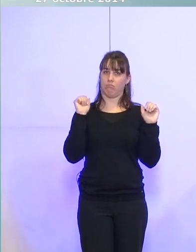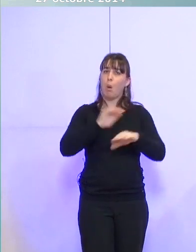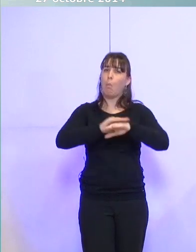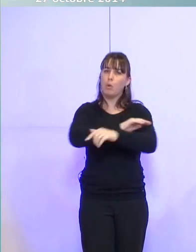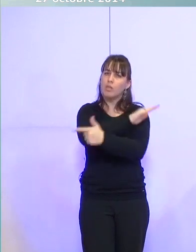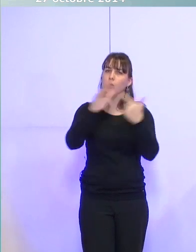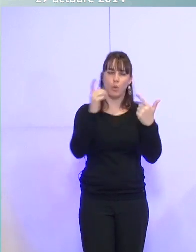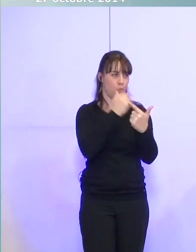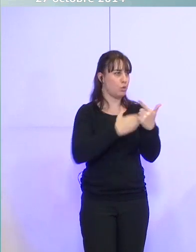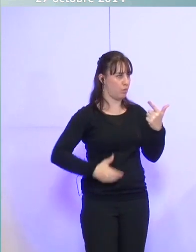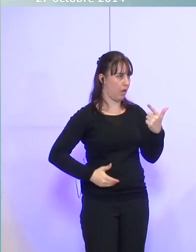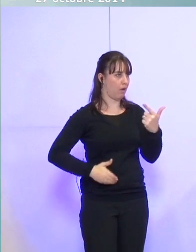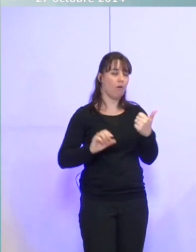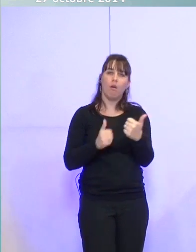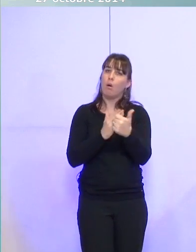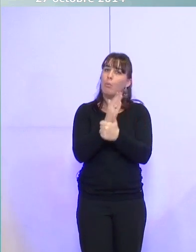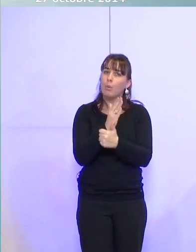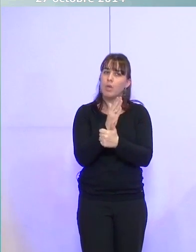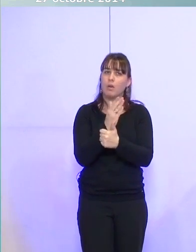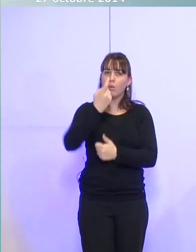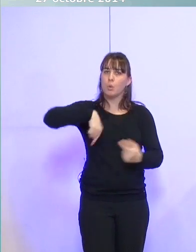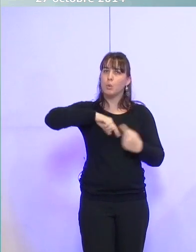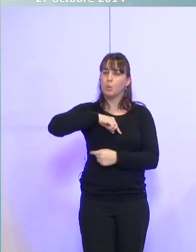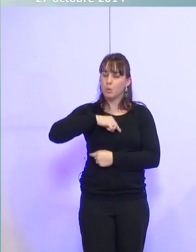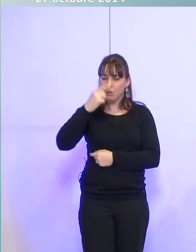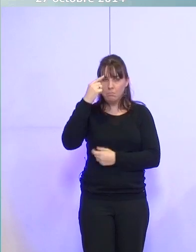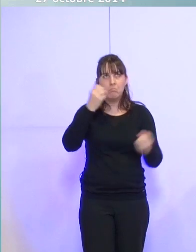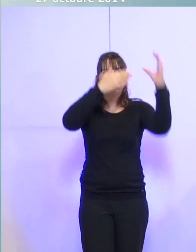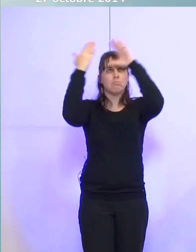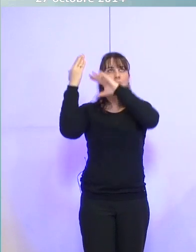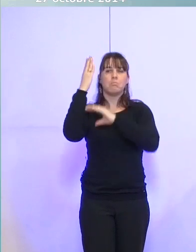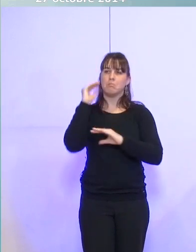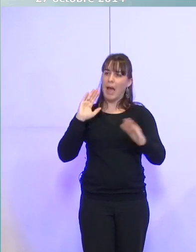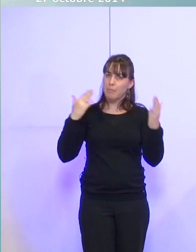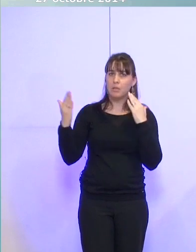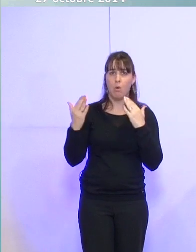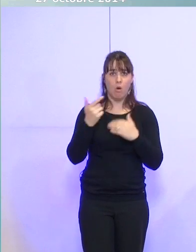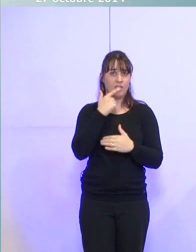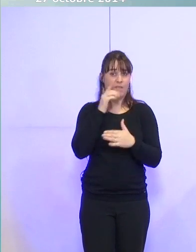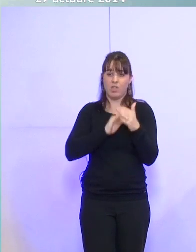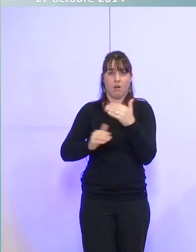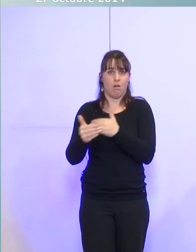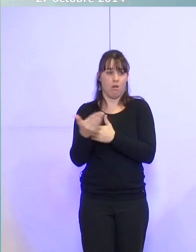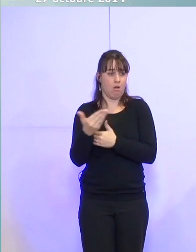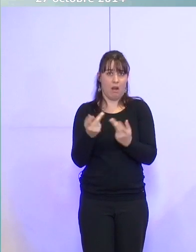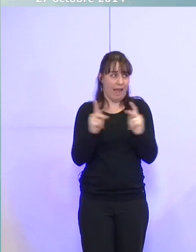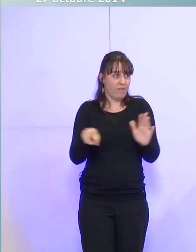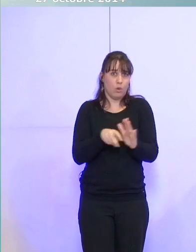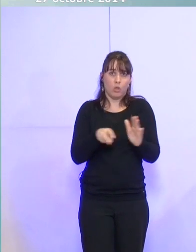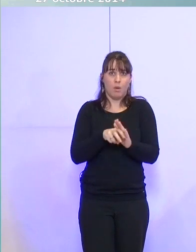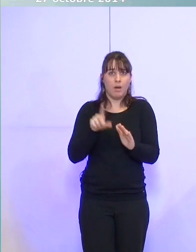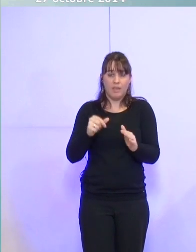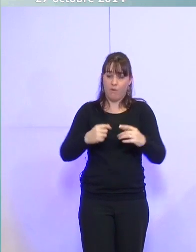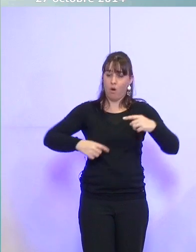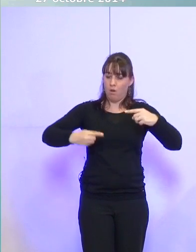D'abord parce que nous pensons qu'il faut donner à Alpexpo et à la ville la chance de ces